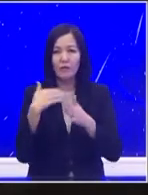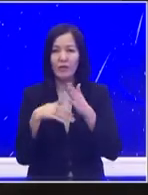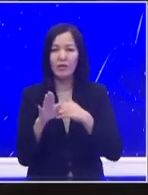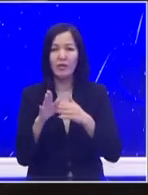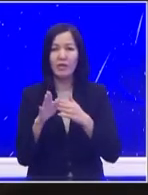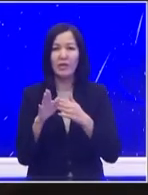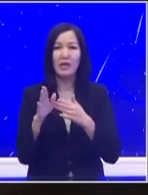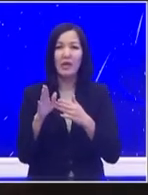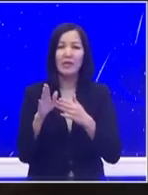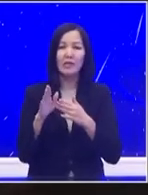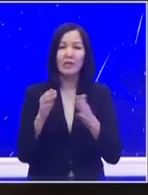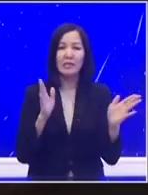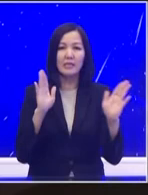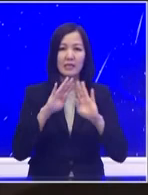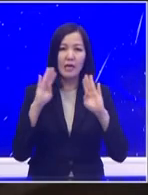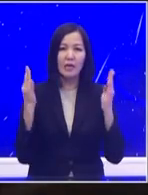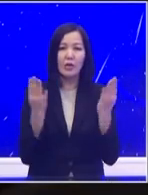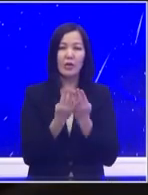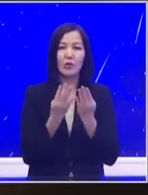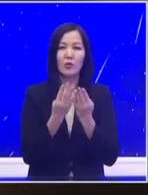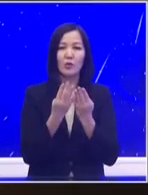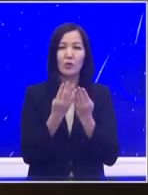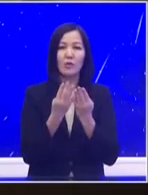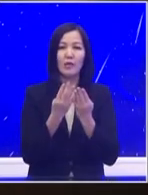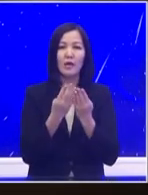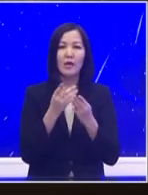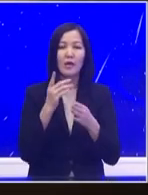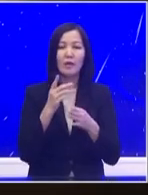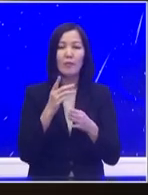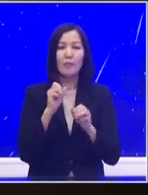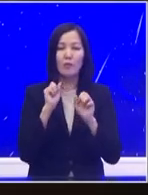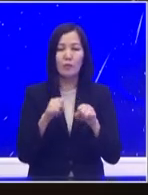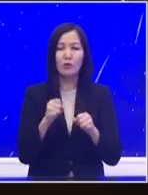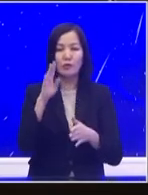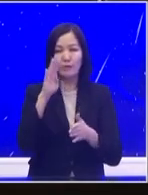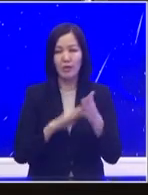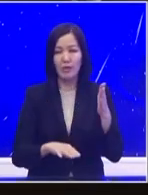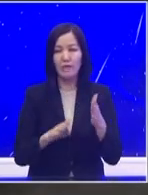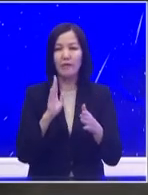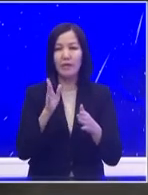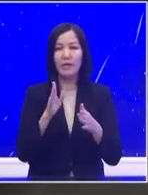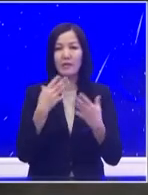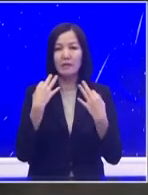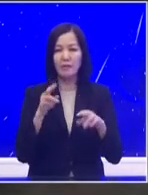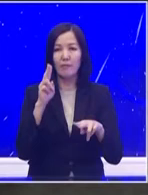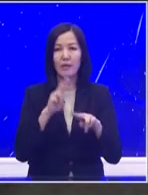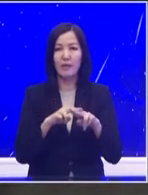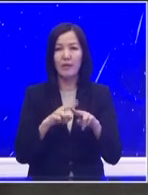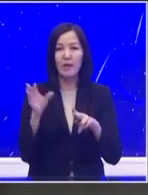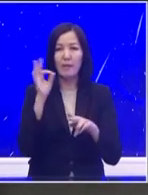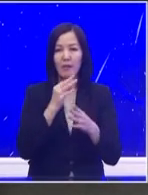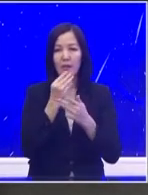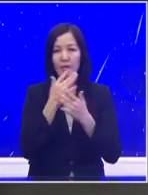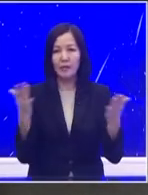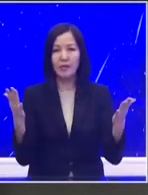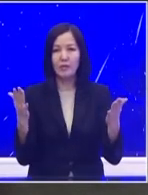территорию, закрытую на карантин, грозит штраф или лишение свободы. Стоит отметить, для транспорта с продуктами и медикаментами